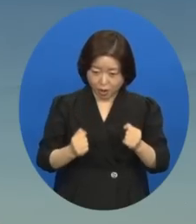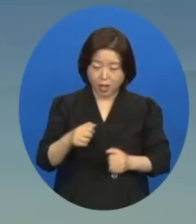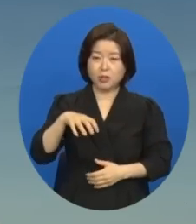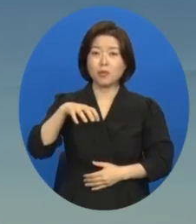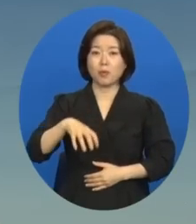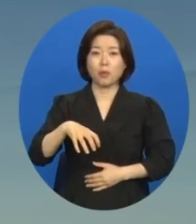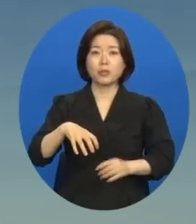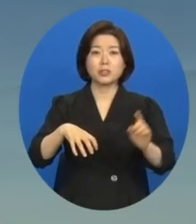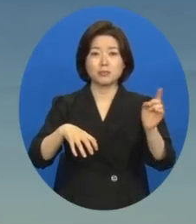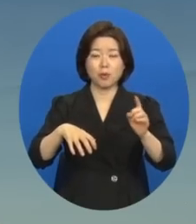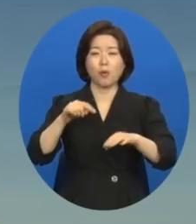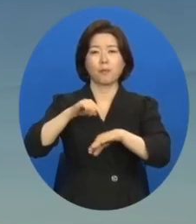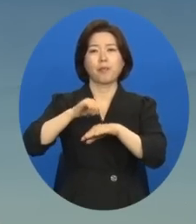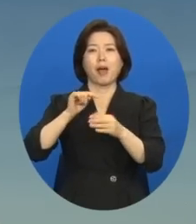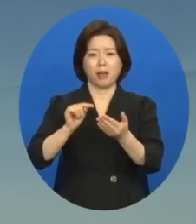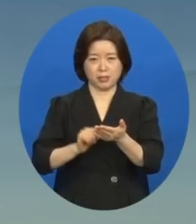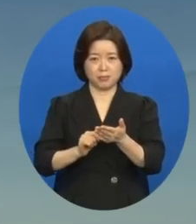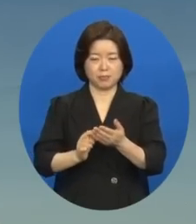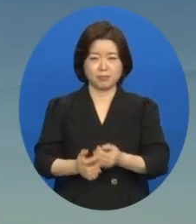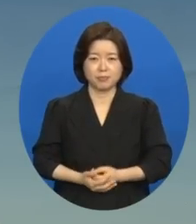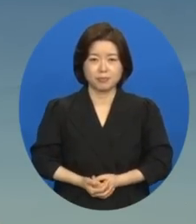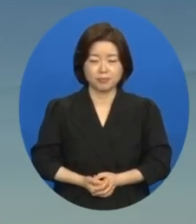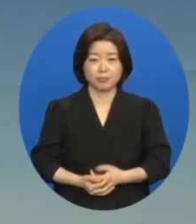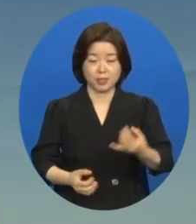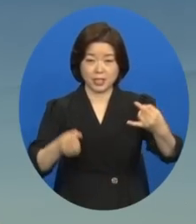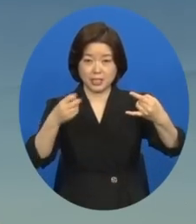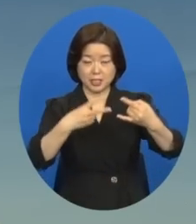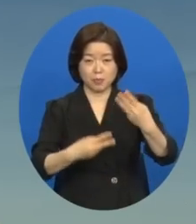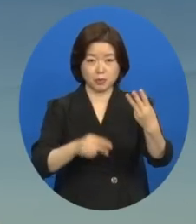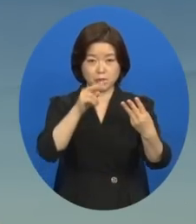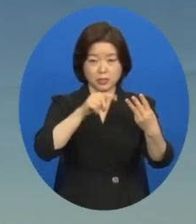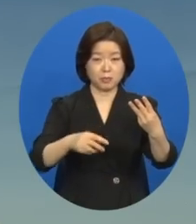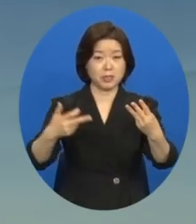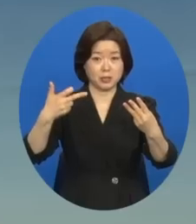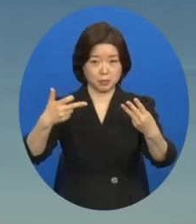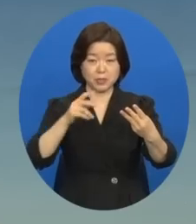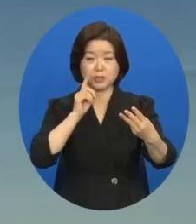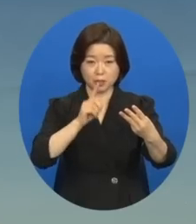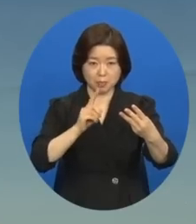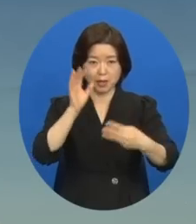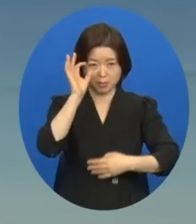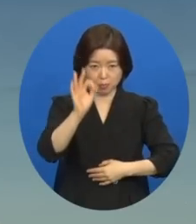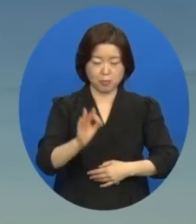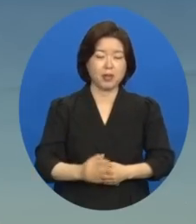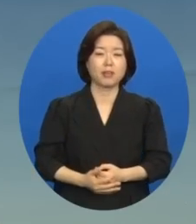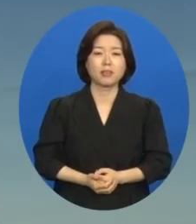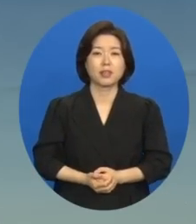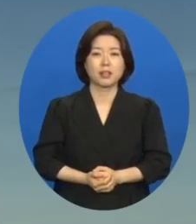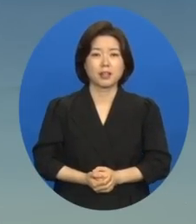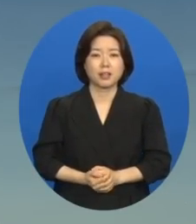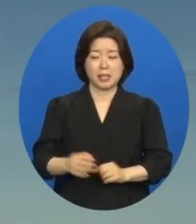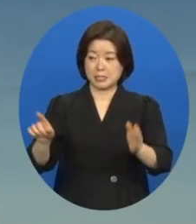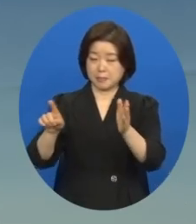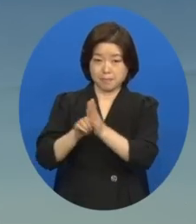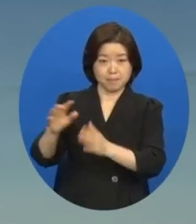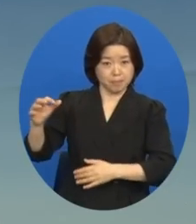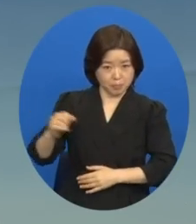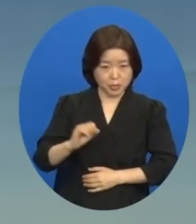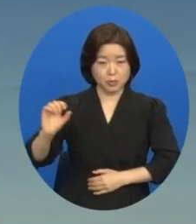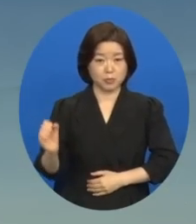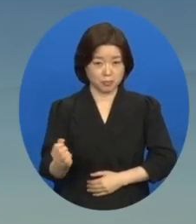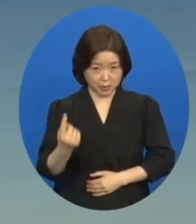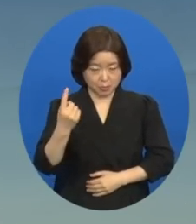바로 마음입니다. 에베소서 3장 17절 말씀 보겠습니다. 믿음으로